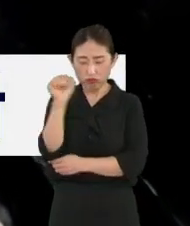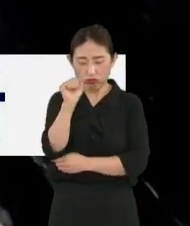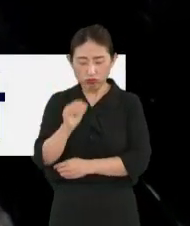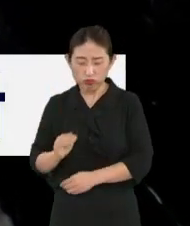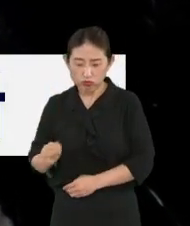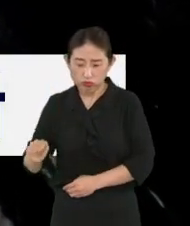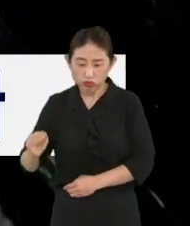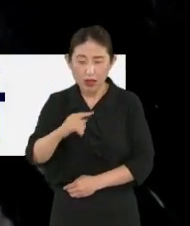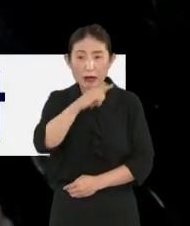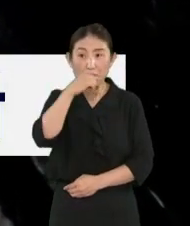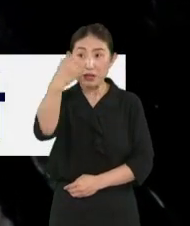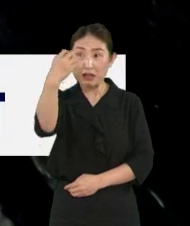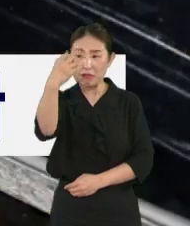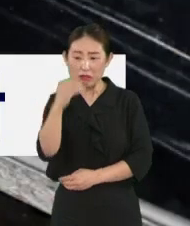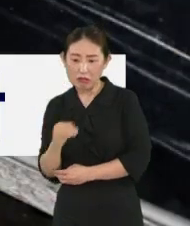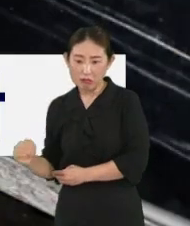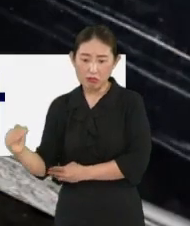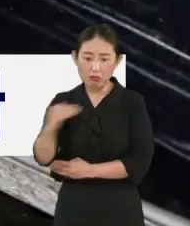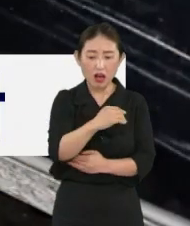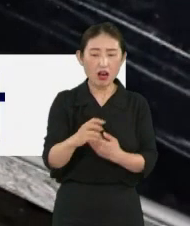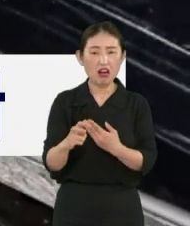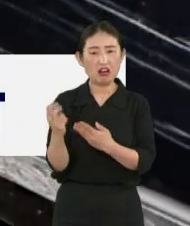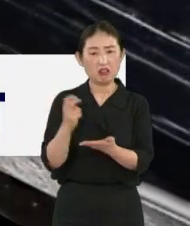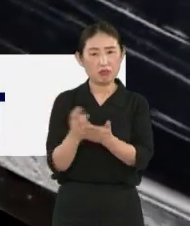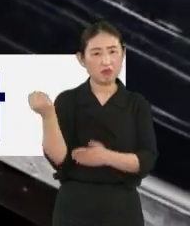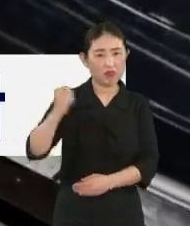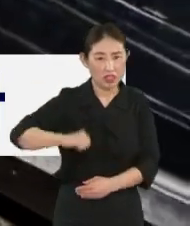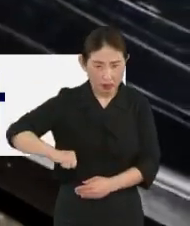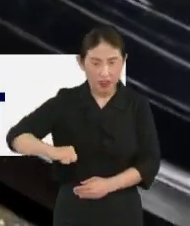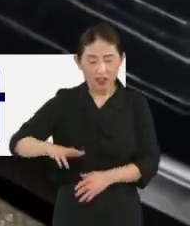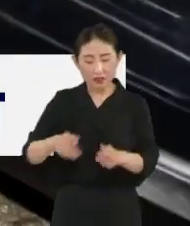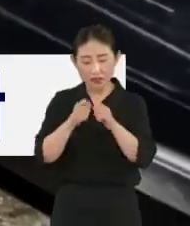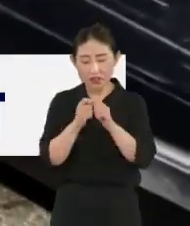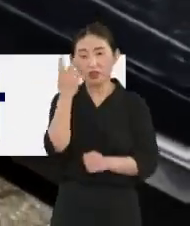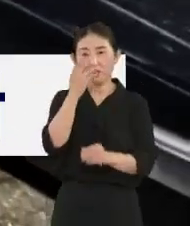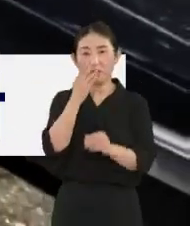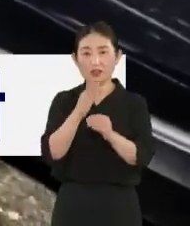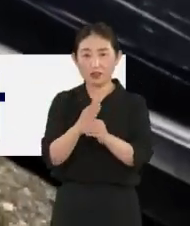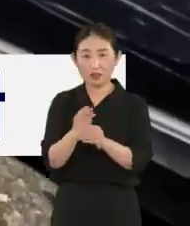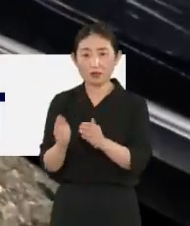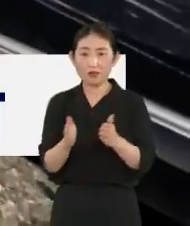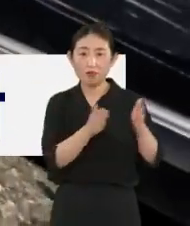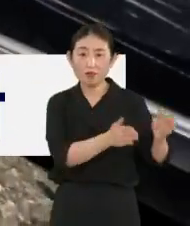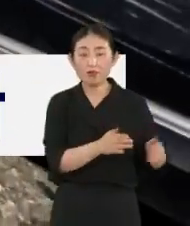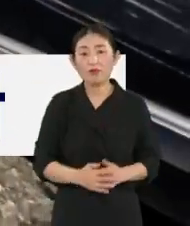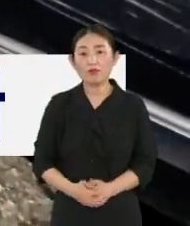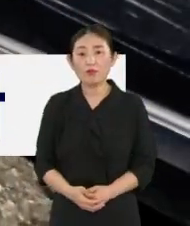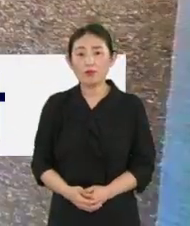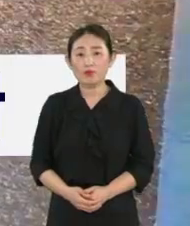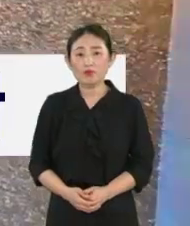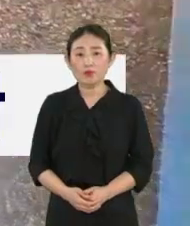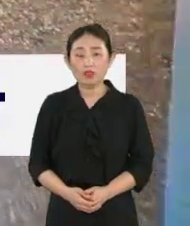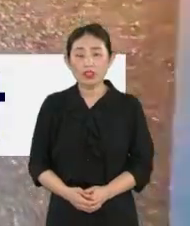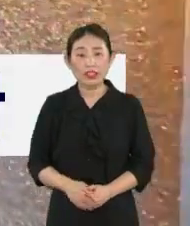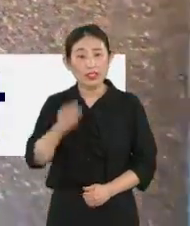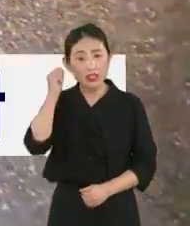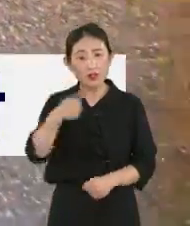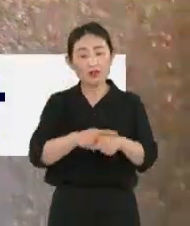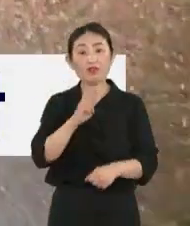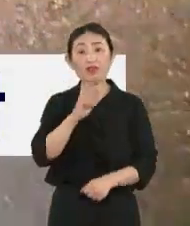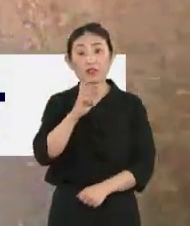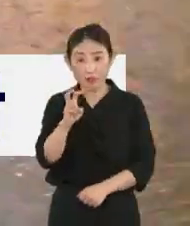하다가 신호 위원도 6일 반으로 사고를 낸 것으로 보고 정확한 사고 원인을 조사하고 있습니다 이보다 앞선 새벽